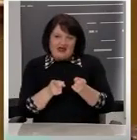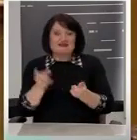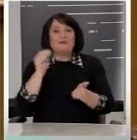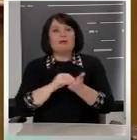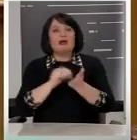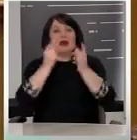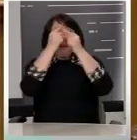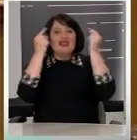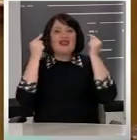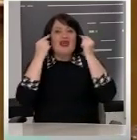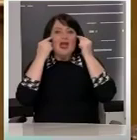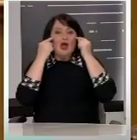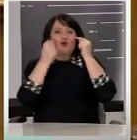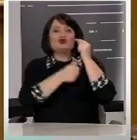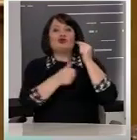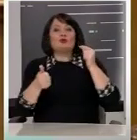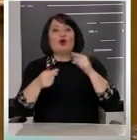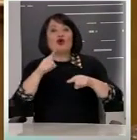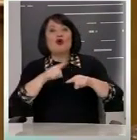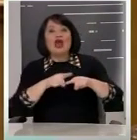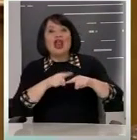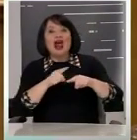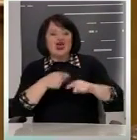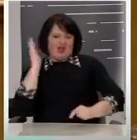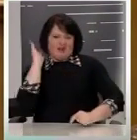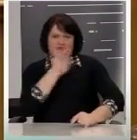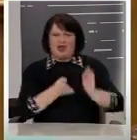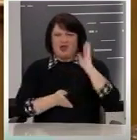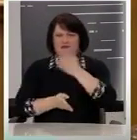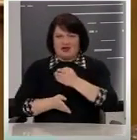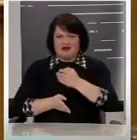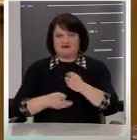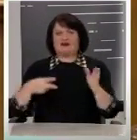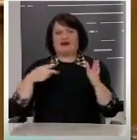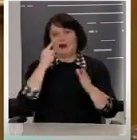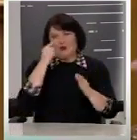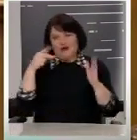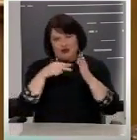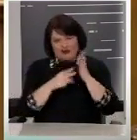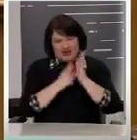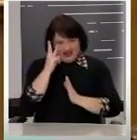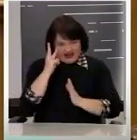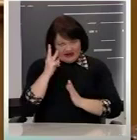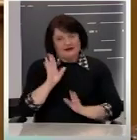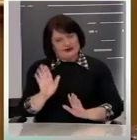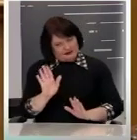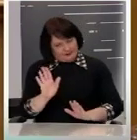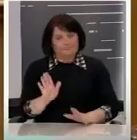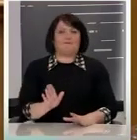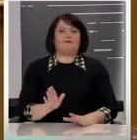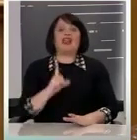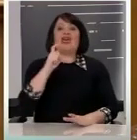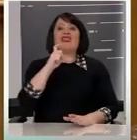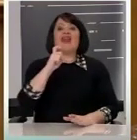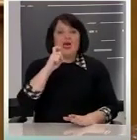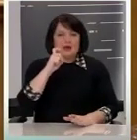ο Θεός αποκλειστικά στην Ελλάδα και αποκλειστικά στην ΕΡΤ τον Νοέμβριο του 2013. 10,